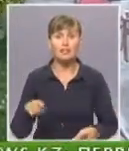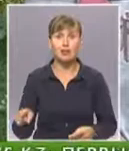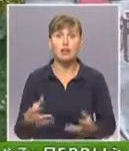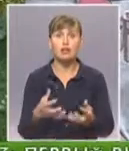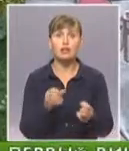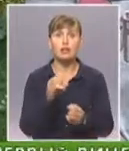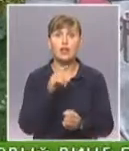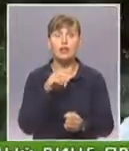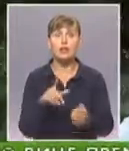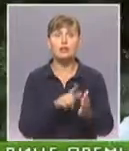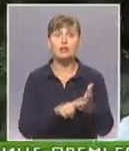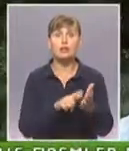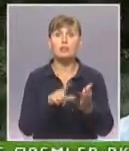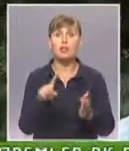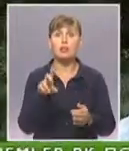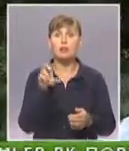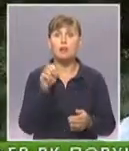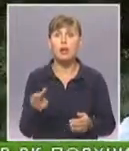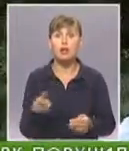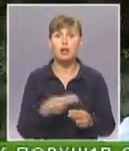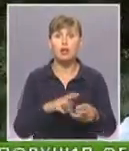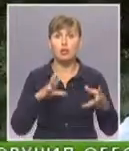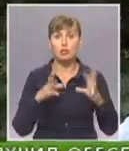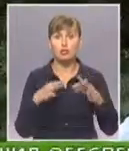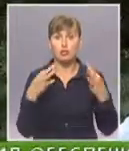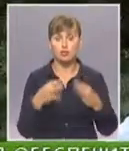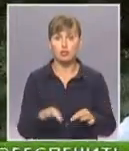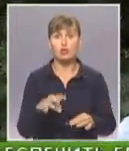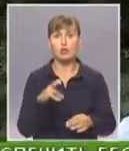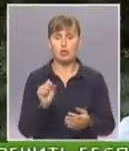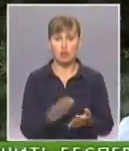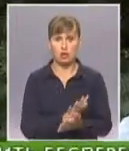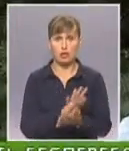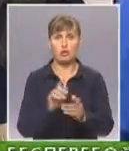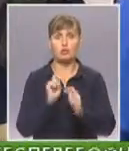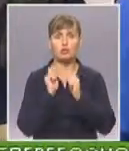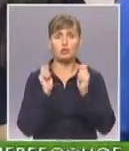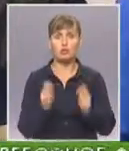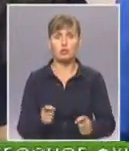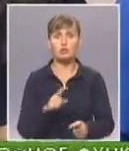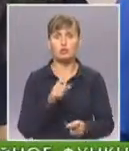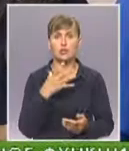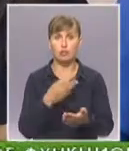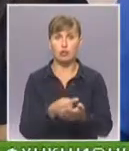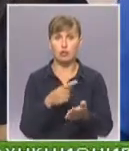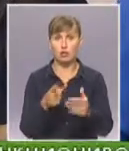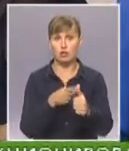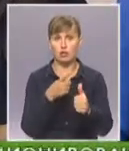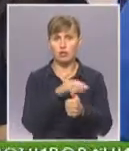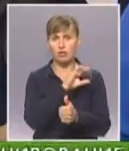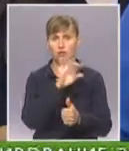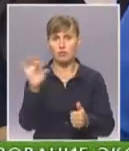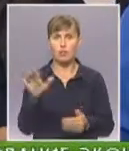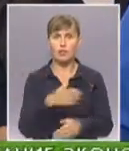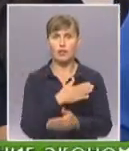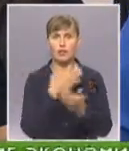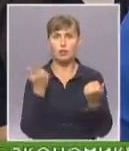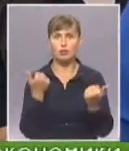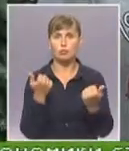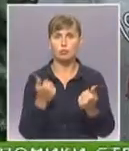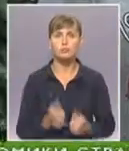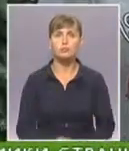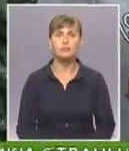на ЕНТ 71 балл. Этот результат позволил ему претендовать на грантовое обучение, но свое имя в списке обладателей молодой человек не